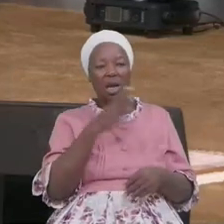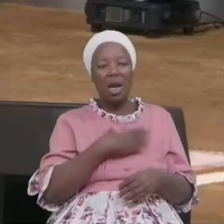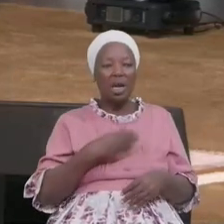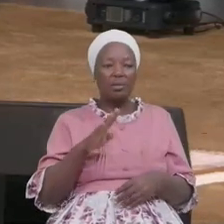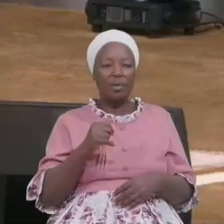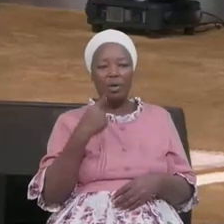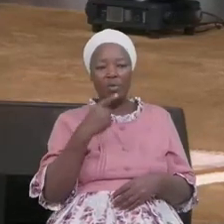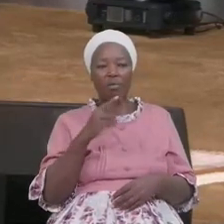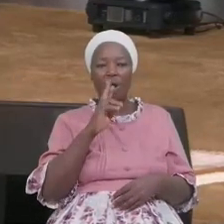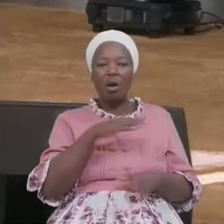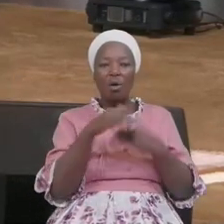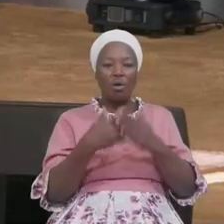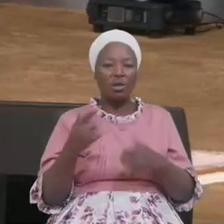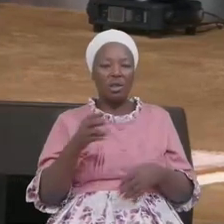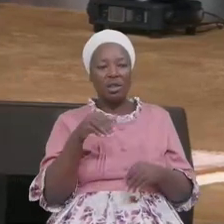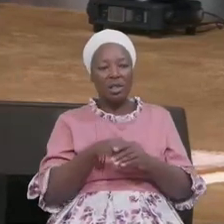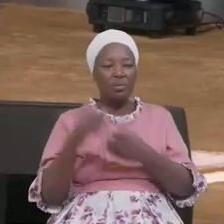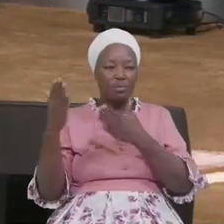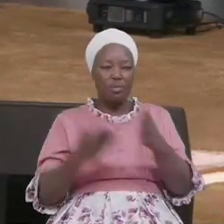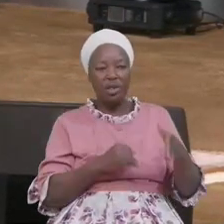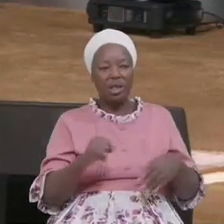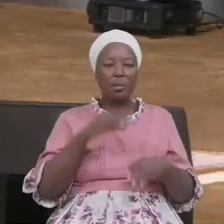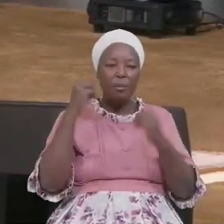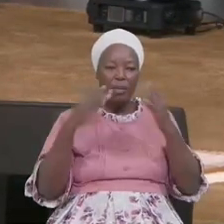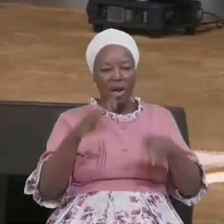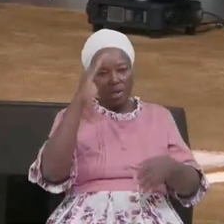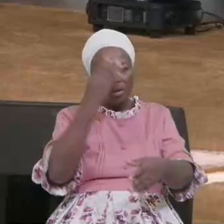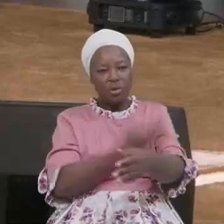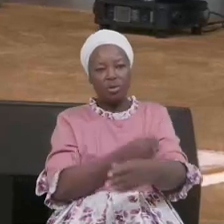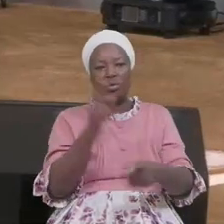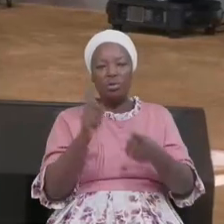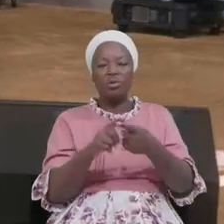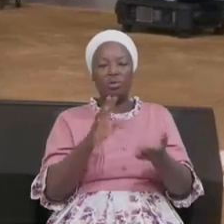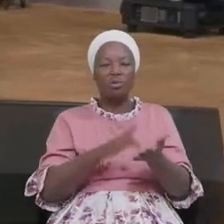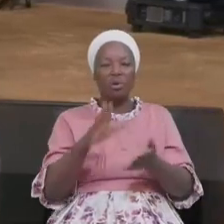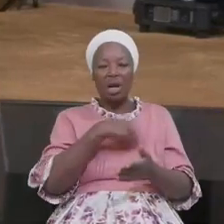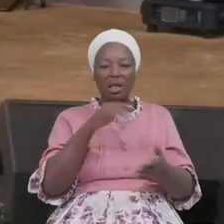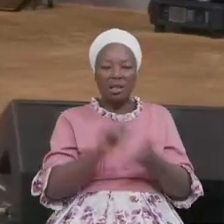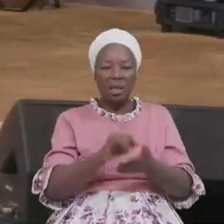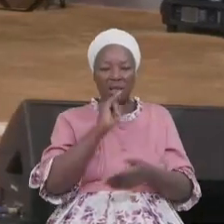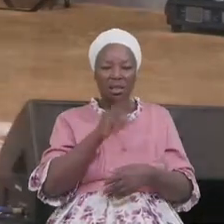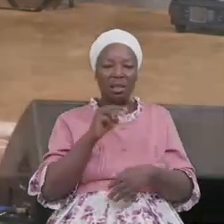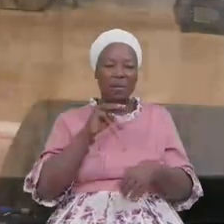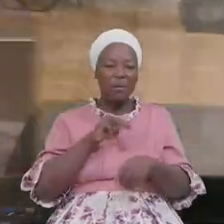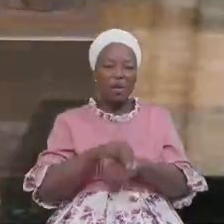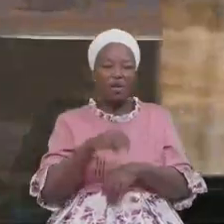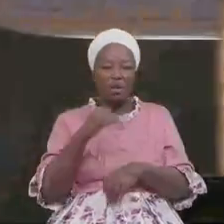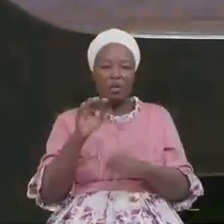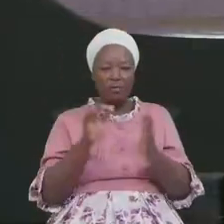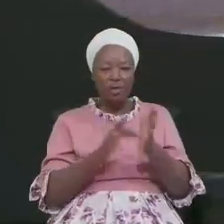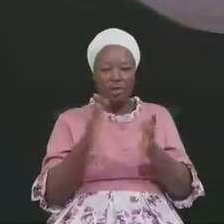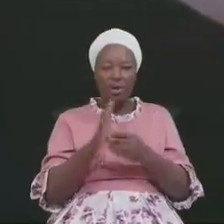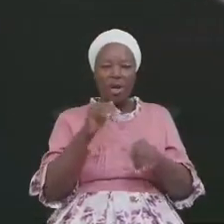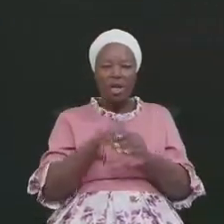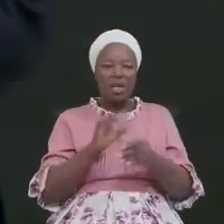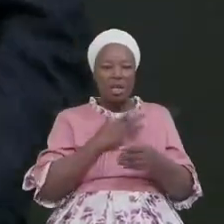Beaucoup de fils à la gloire. Ça, c'est le ministère de Jésus dans nos vies pour conduire